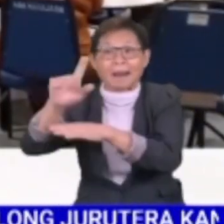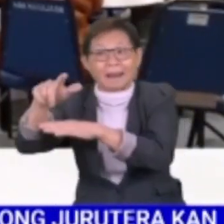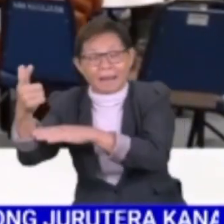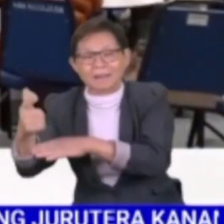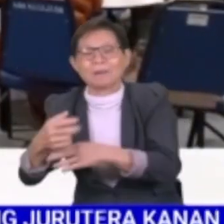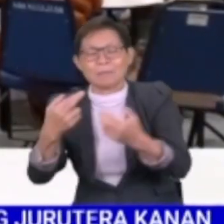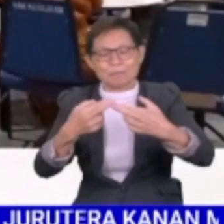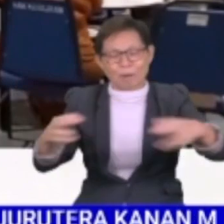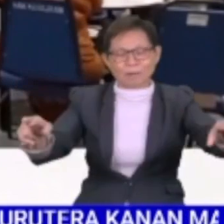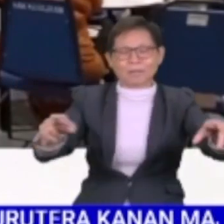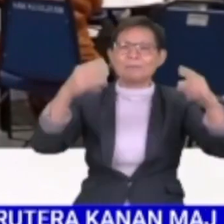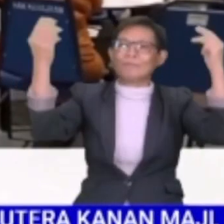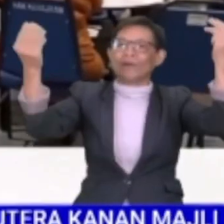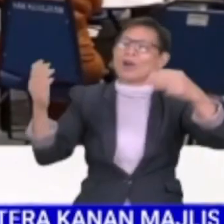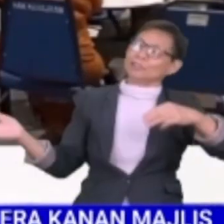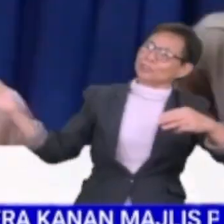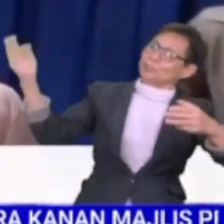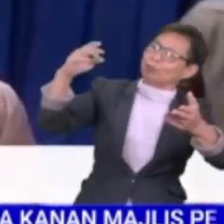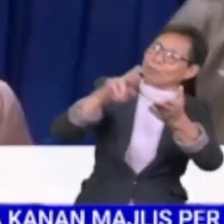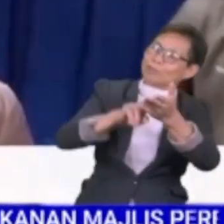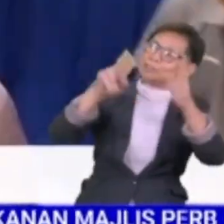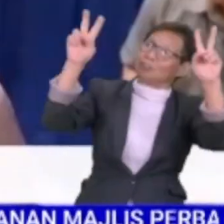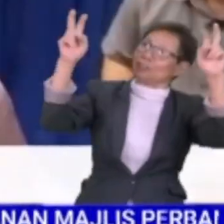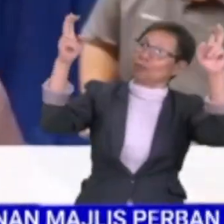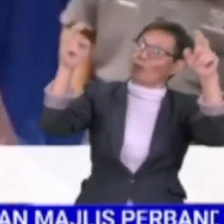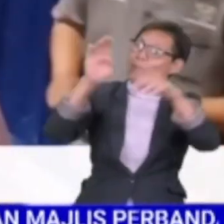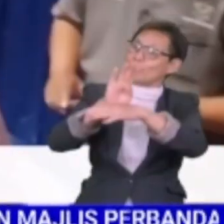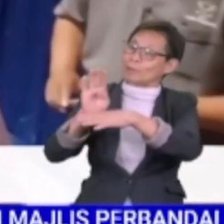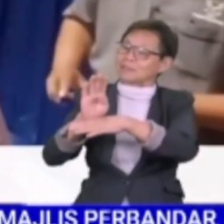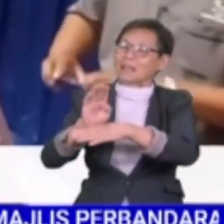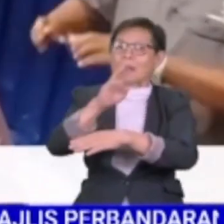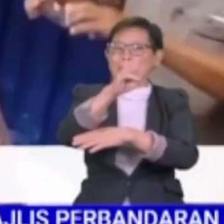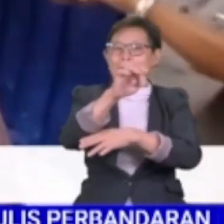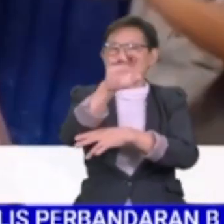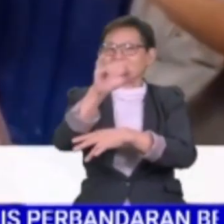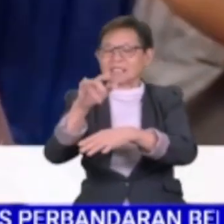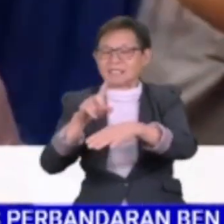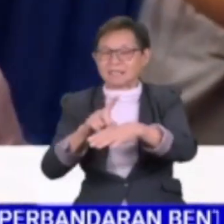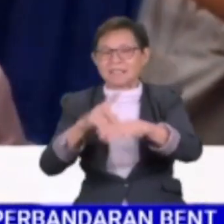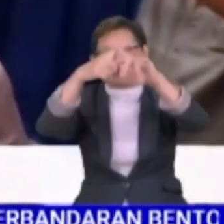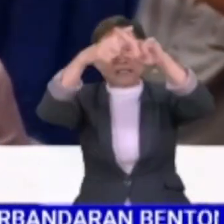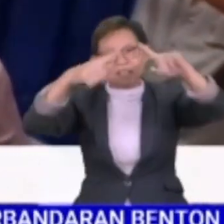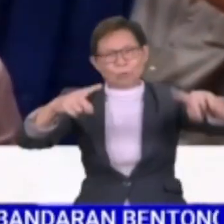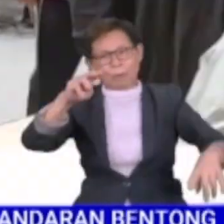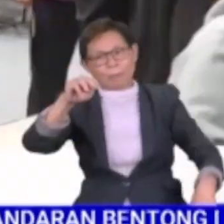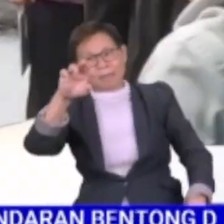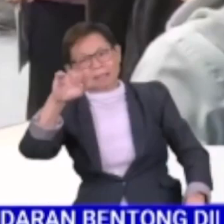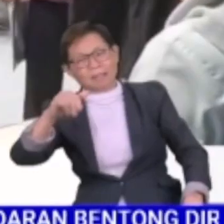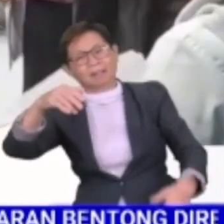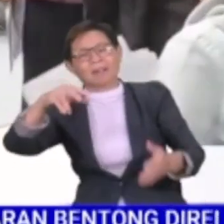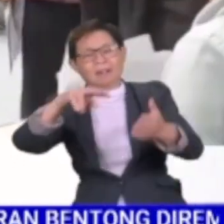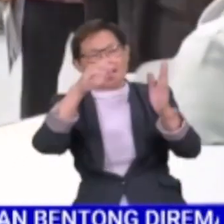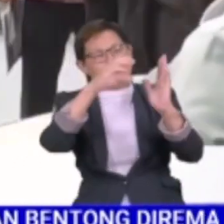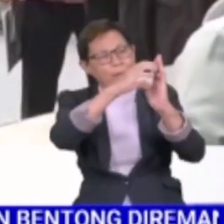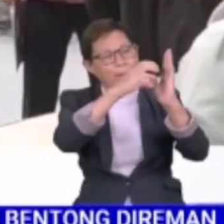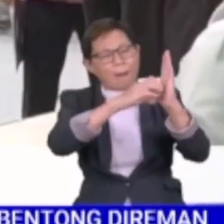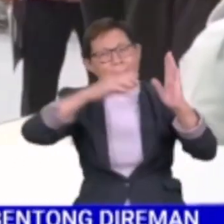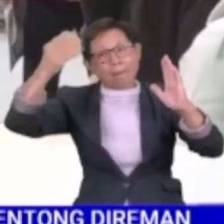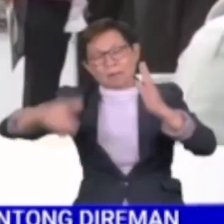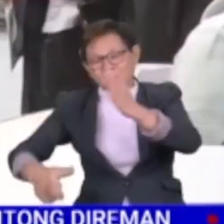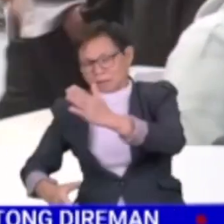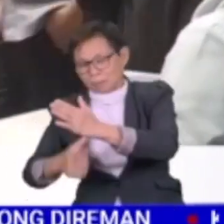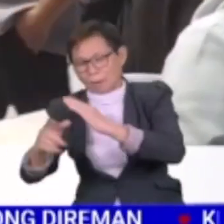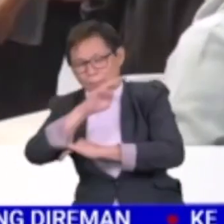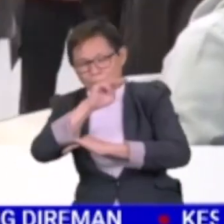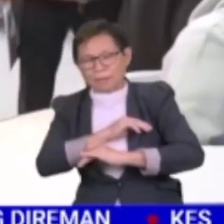berkata demikian meresmikan majelis sejumlah bisnis daerah Miri di dewan suara Miri teks ucapan beliau dibacakan oleh